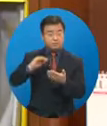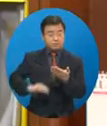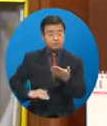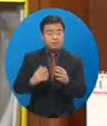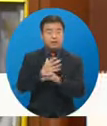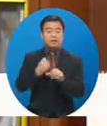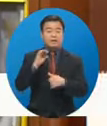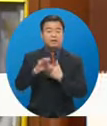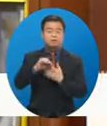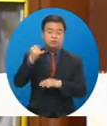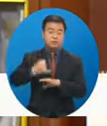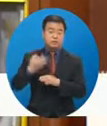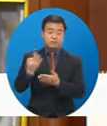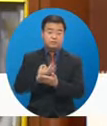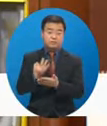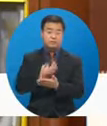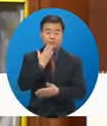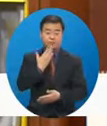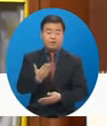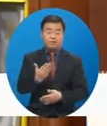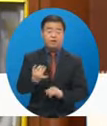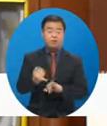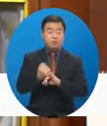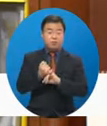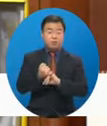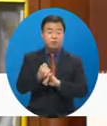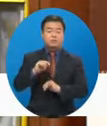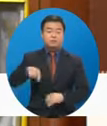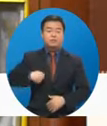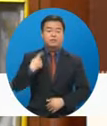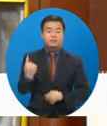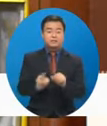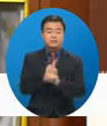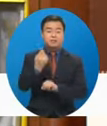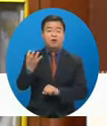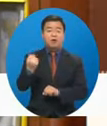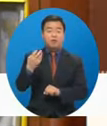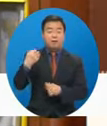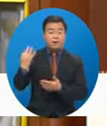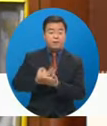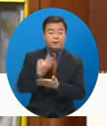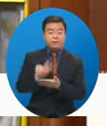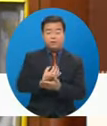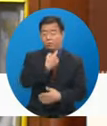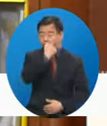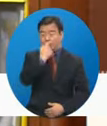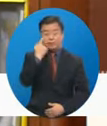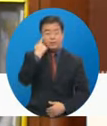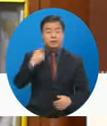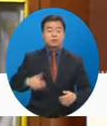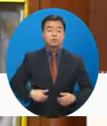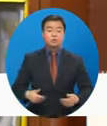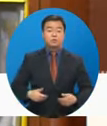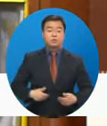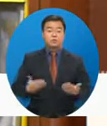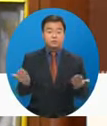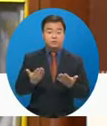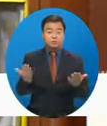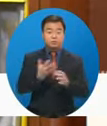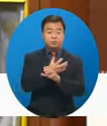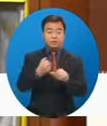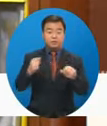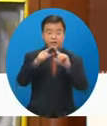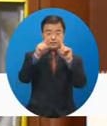반드시 본인이 시간당 얼마를 받는지 라고 하는 걸 분명하게 확인하셔야 지 되고요 어 근로계약 때 산에 그런 부분이